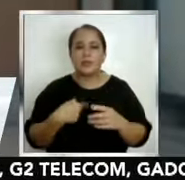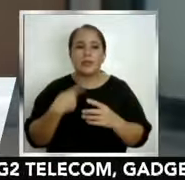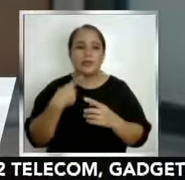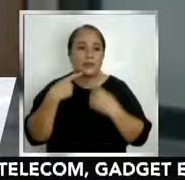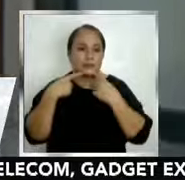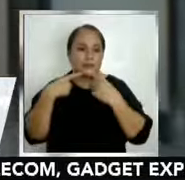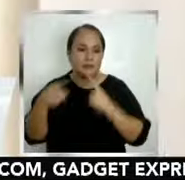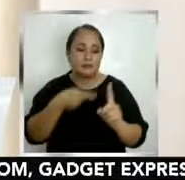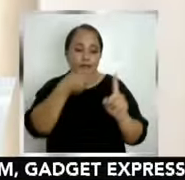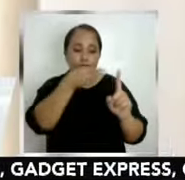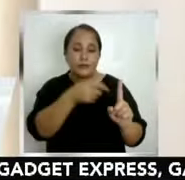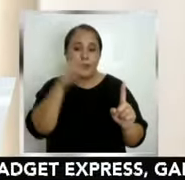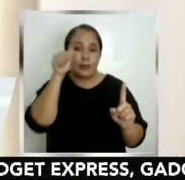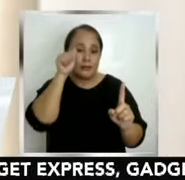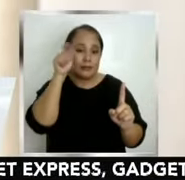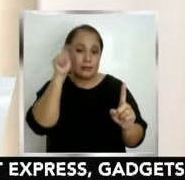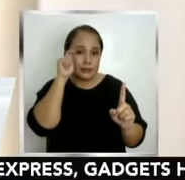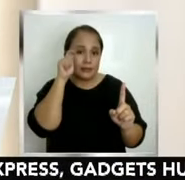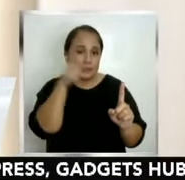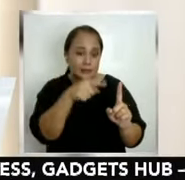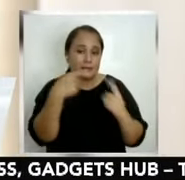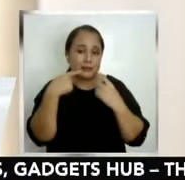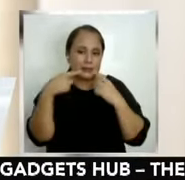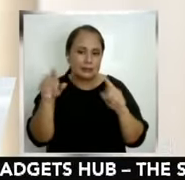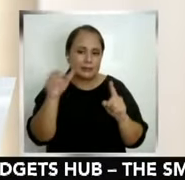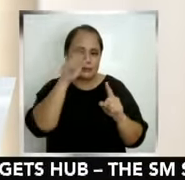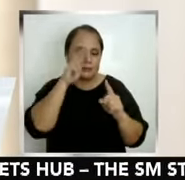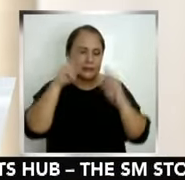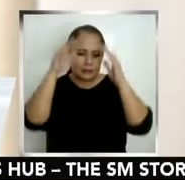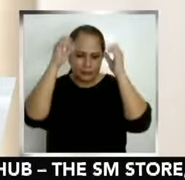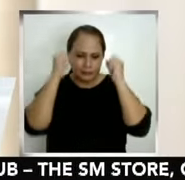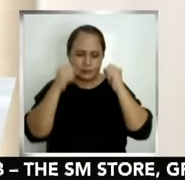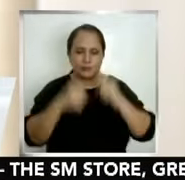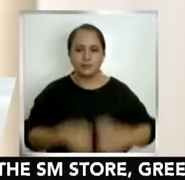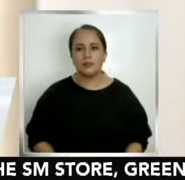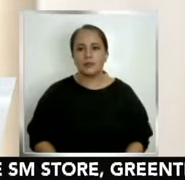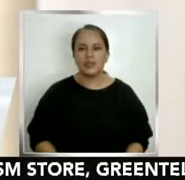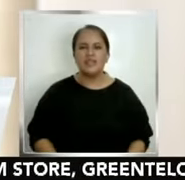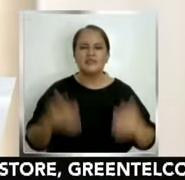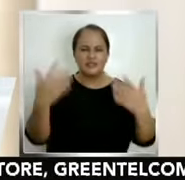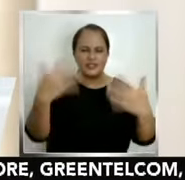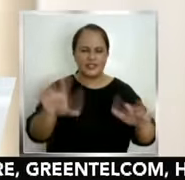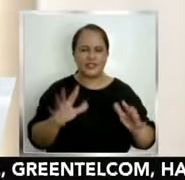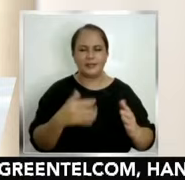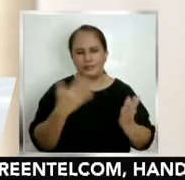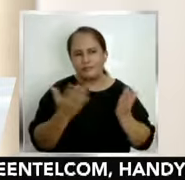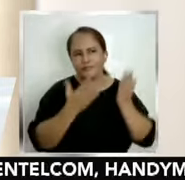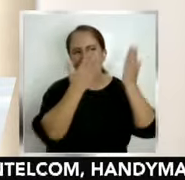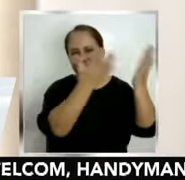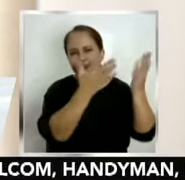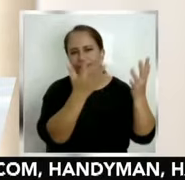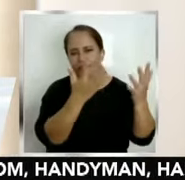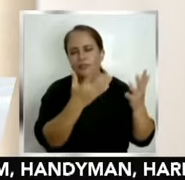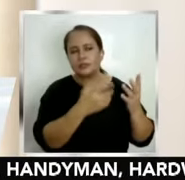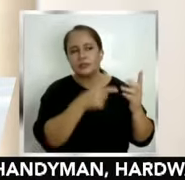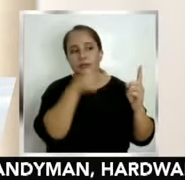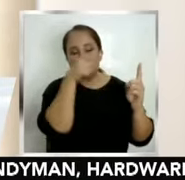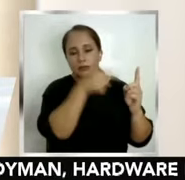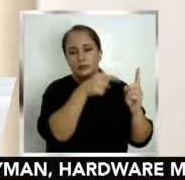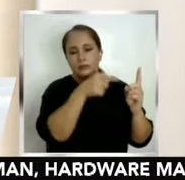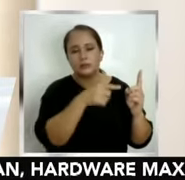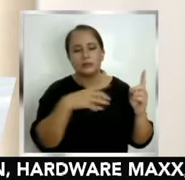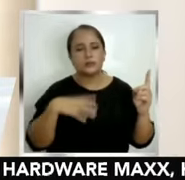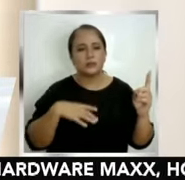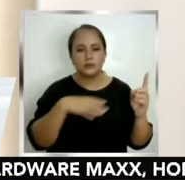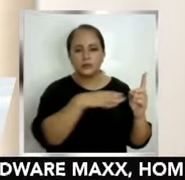Arnie Teves. I made a case already for the designation. We started the process of designating Congressman